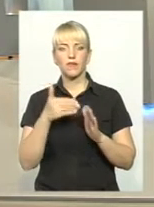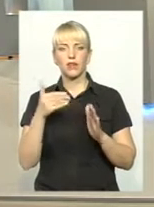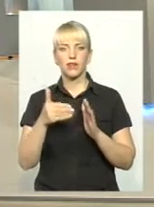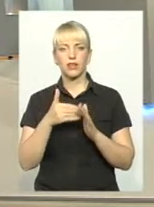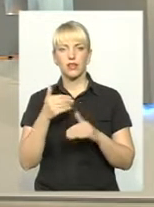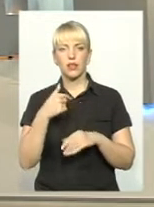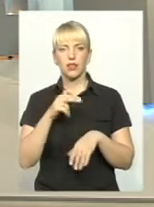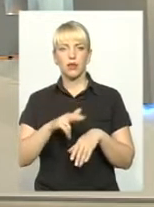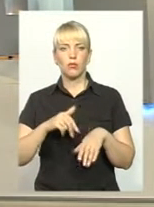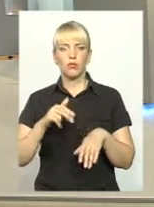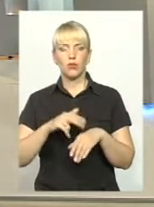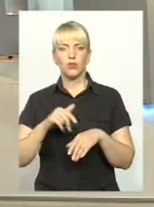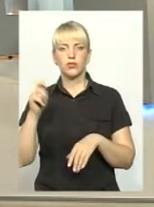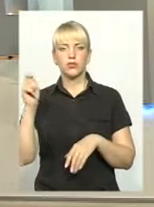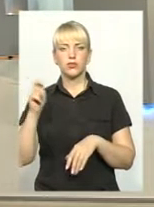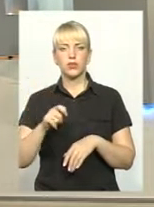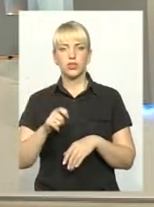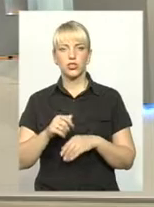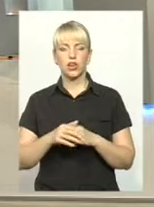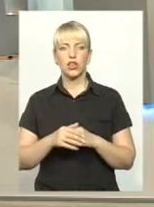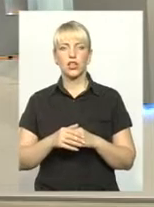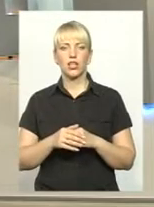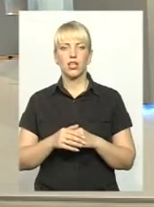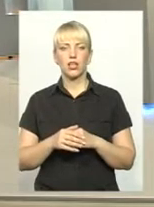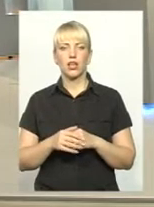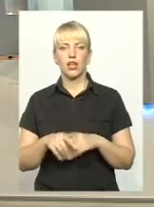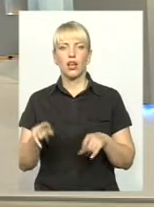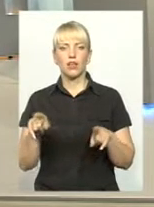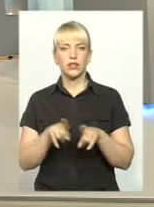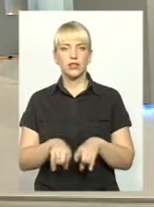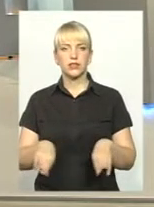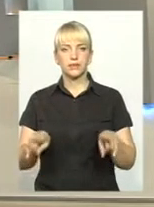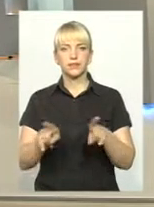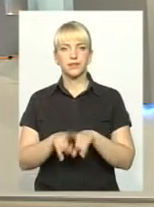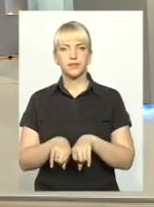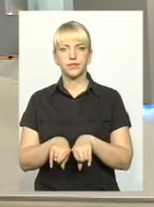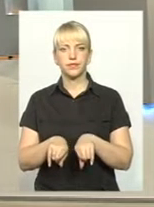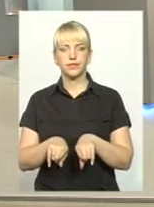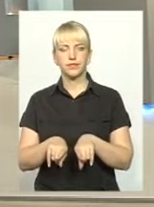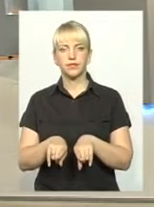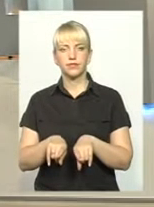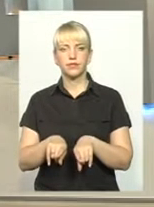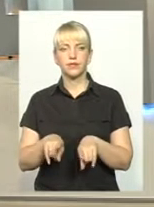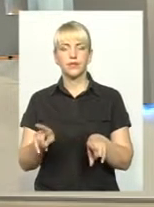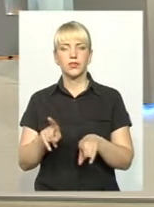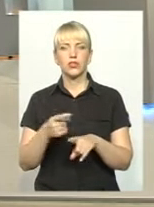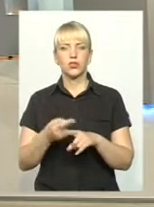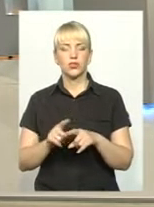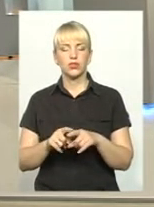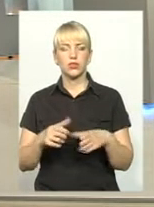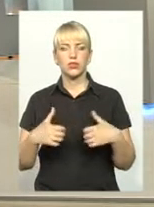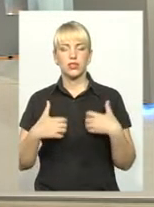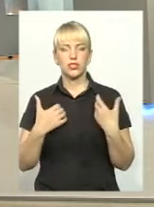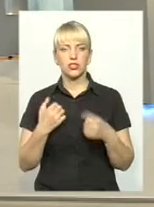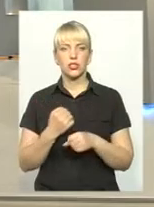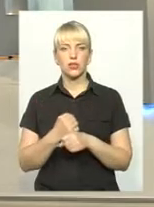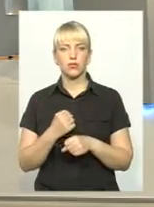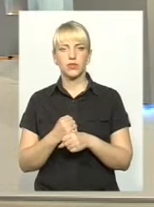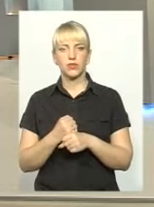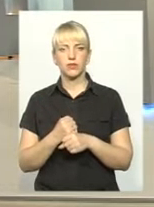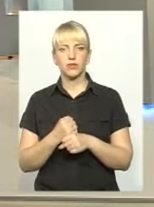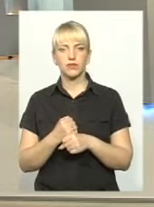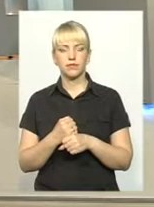поліцію, приїжджали, а ВОЗ і нині там. Це щось страшне робиться.